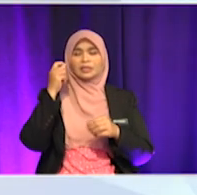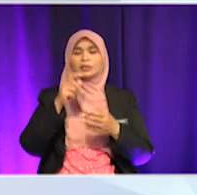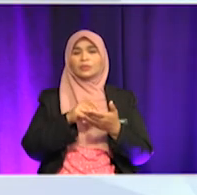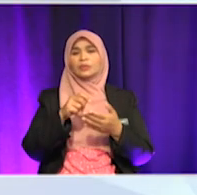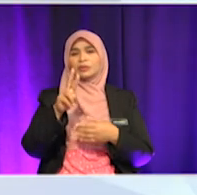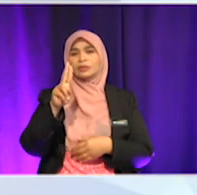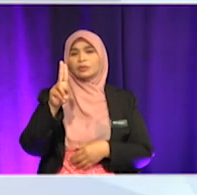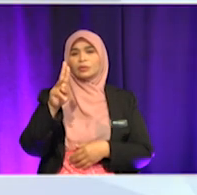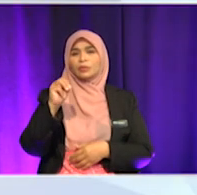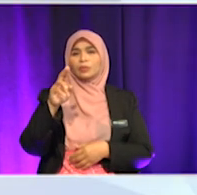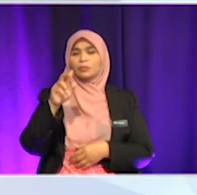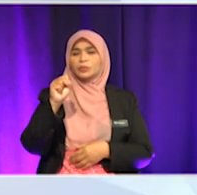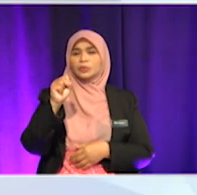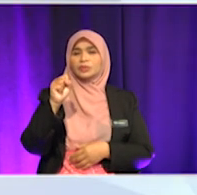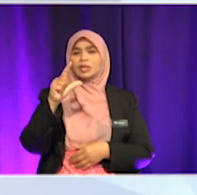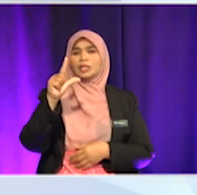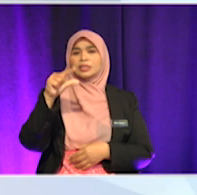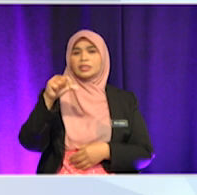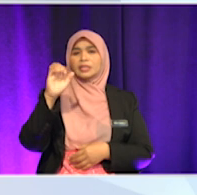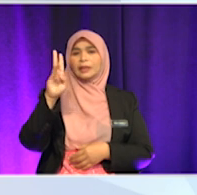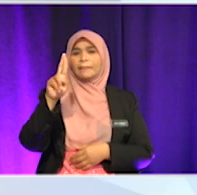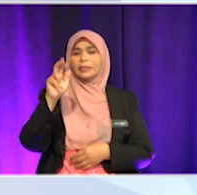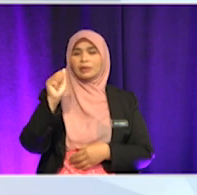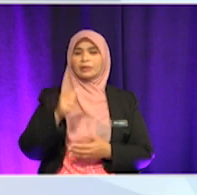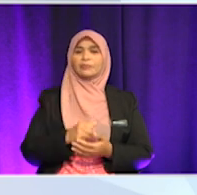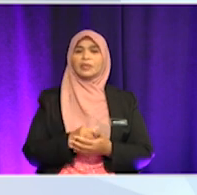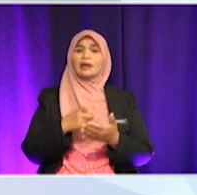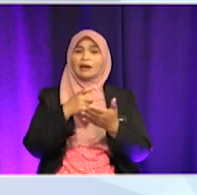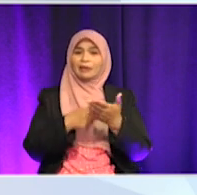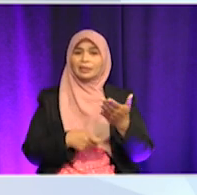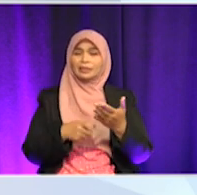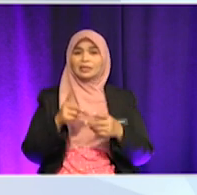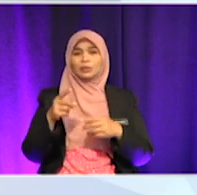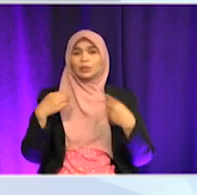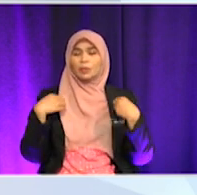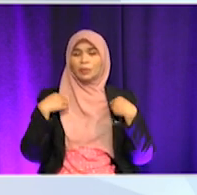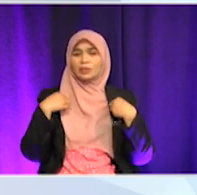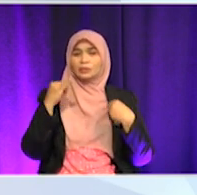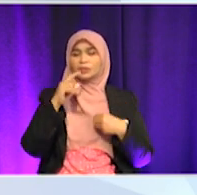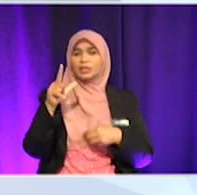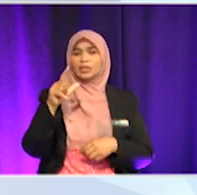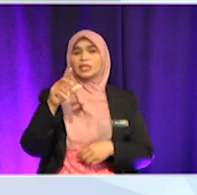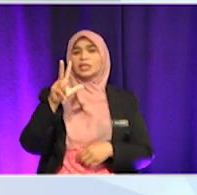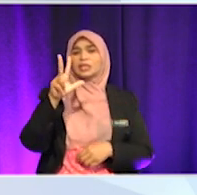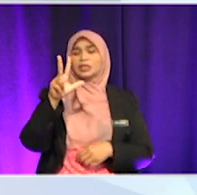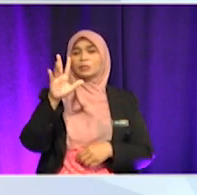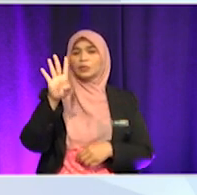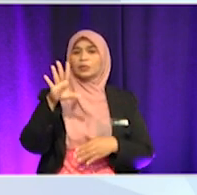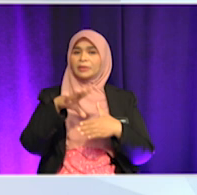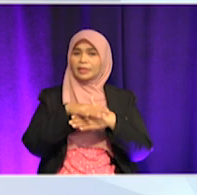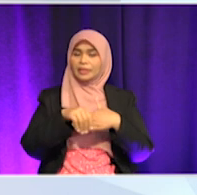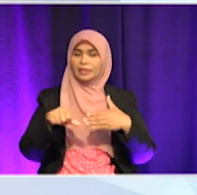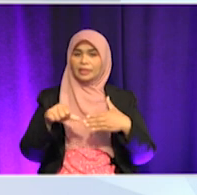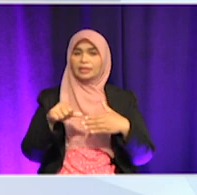algebra berdasarkan situasi yang berikut. Soalannya, harga sehelai kemeja ialah RM35, manakala